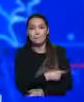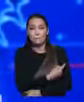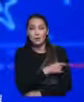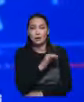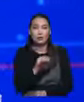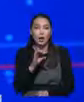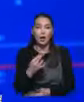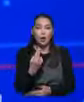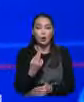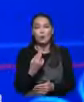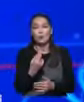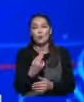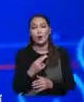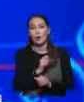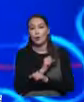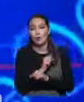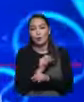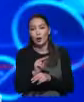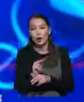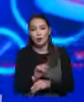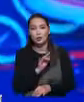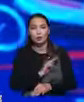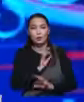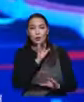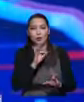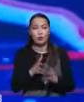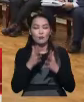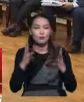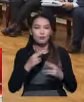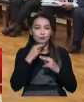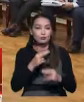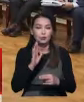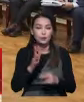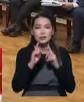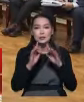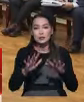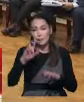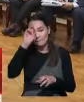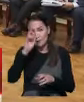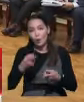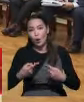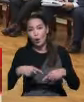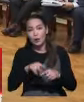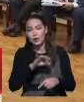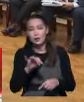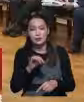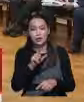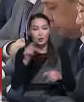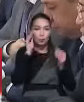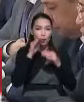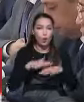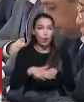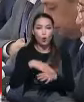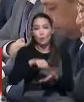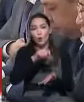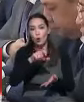және әлеуметтік оңалту сондай-ақ жұмыспен қамту мәселелері назарға алынбақ. Сенаторлар мемлекеттік органдардың және сарапшылар қауымдастығының